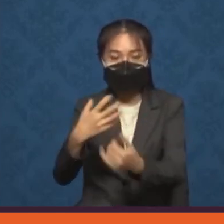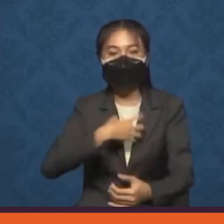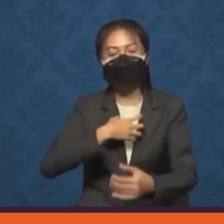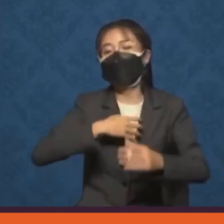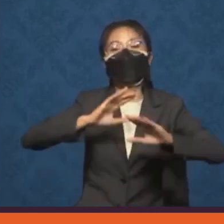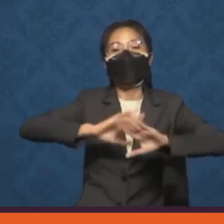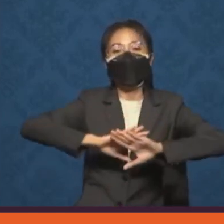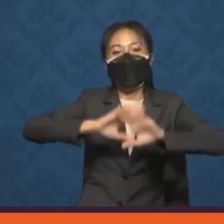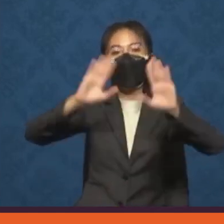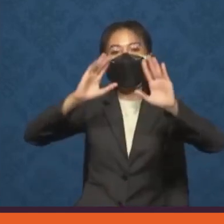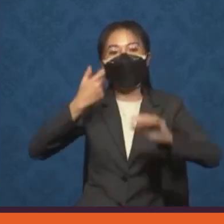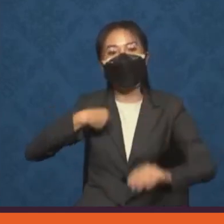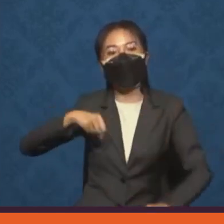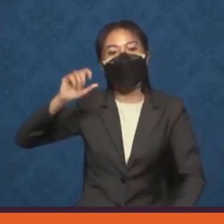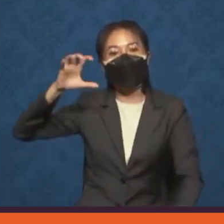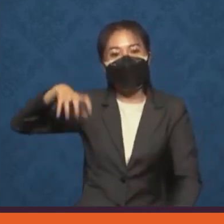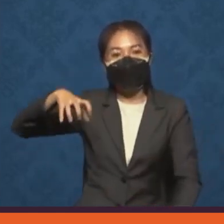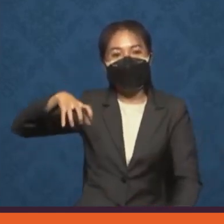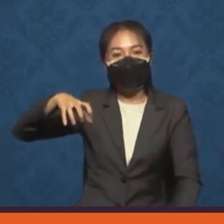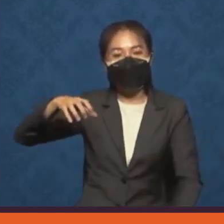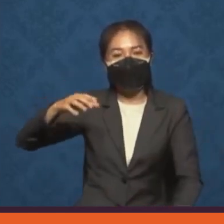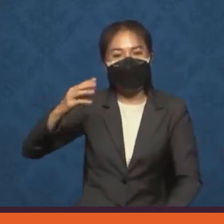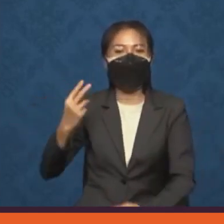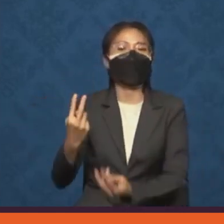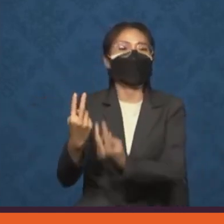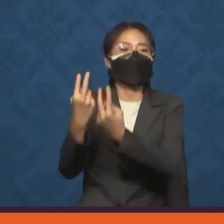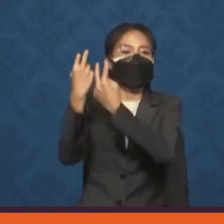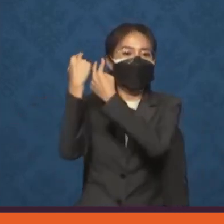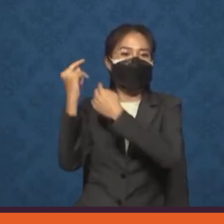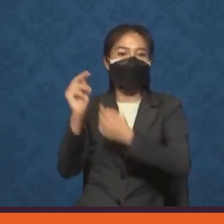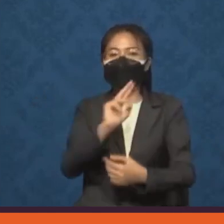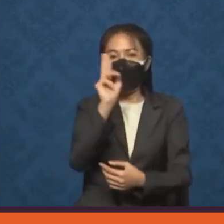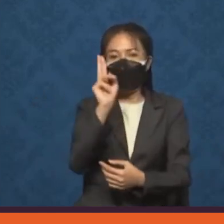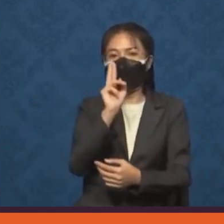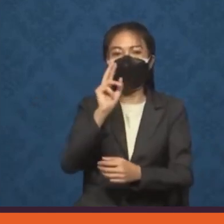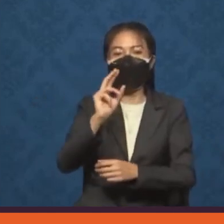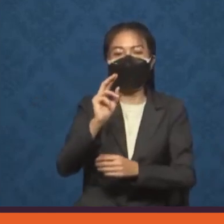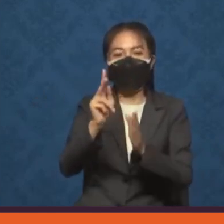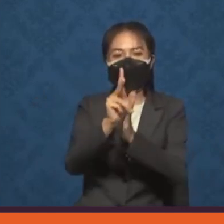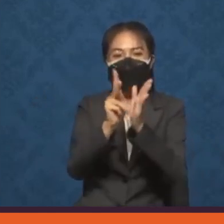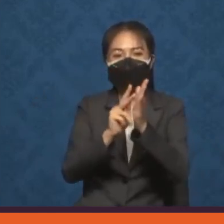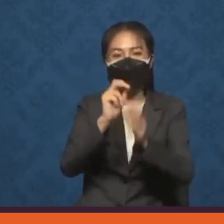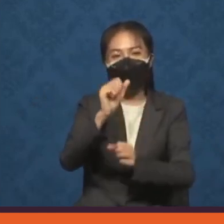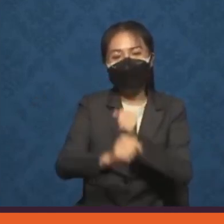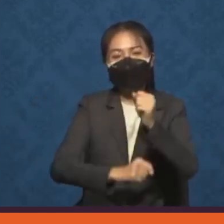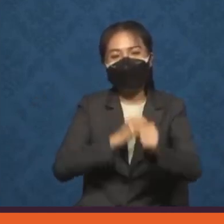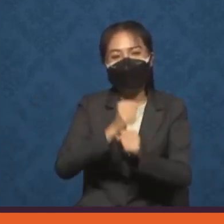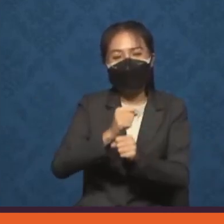นูญล่ะครับให้กลับไปใช้ก่อนปี40ประเทศไทยไม่ต้องมีศาลรัฐธรรมนูญก็ได้เ